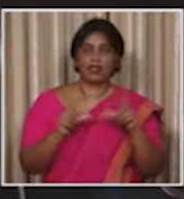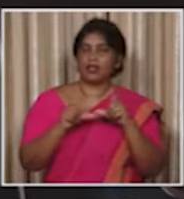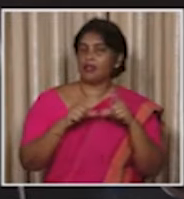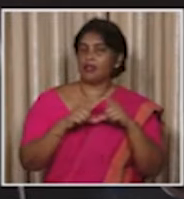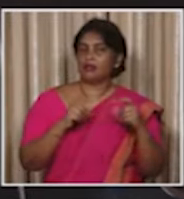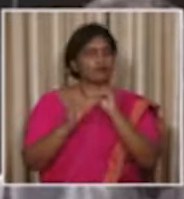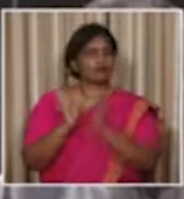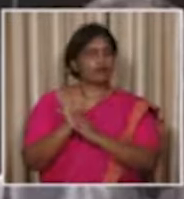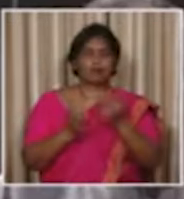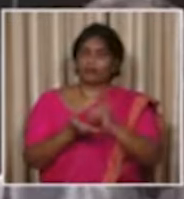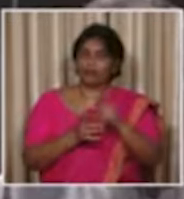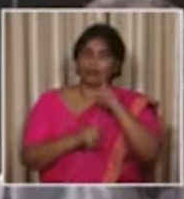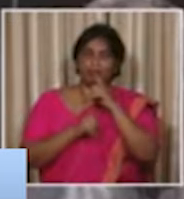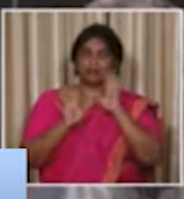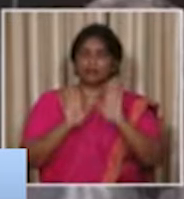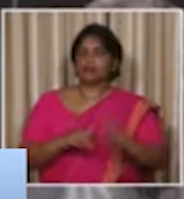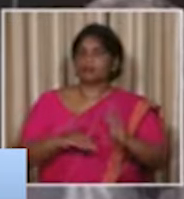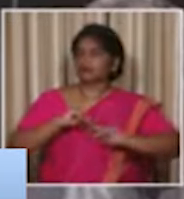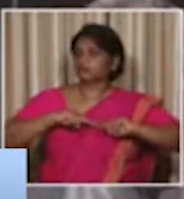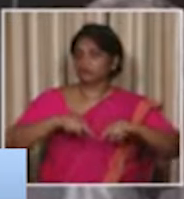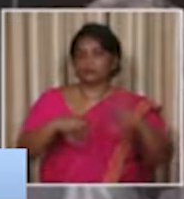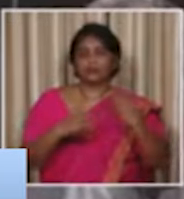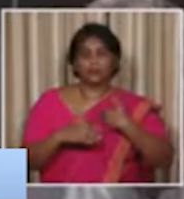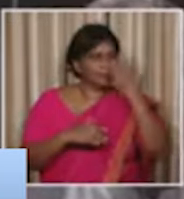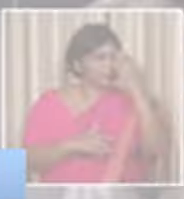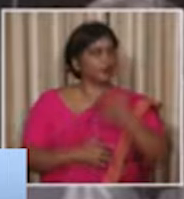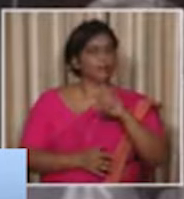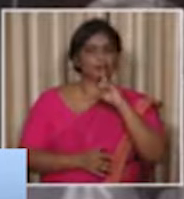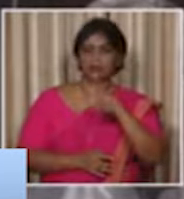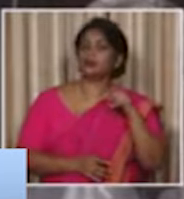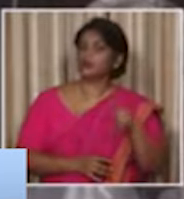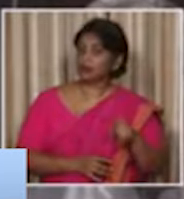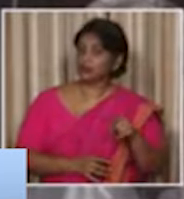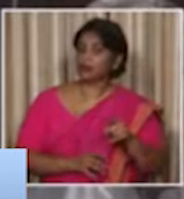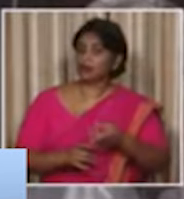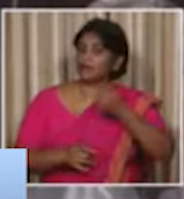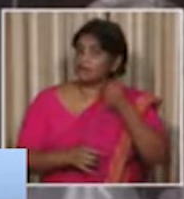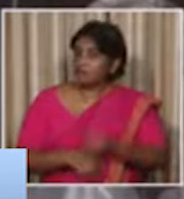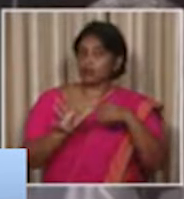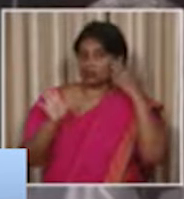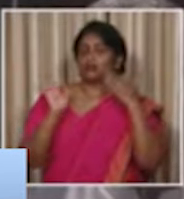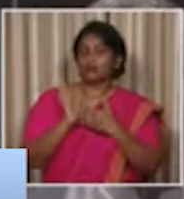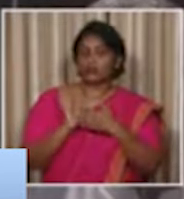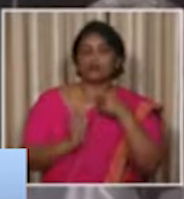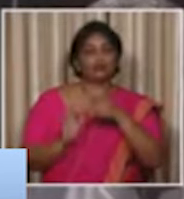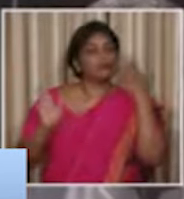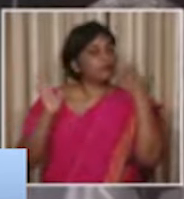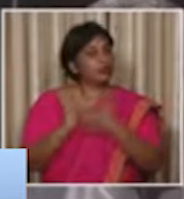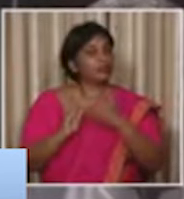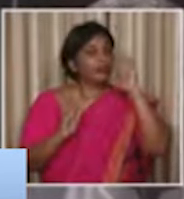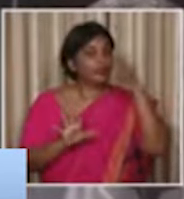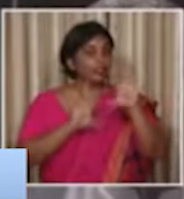බලපත්‍රය ලබා දීලා තියෙනවා. හැබැයි කිසිම ක්‍රියාමාර්ගයක් ගන්න නිසා ඔබතුමාට යෝජනා කරනවා මේ ඉතාමත් තීරණාත්මක කාරණාවක් මේ සම්බන්ධව